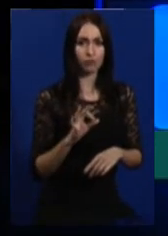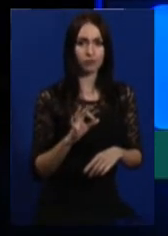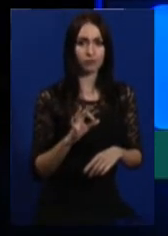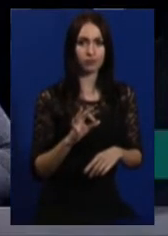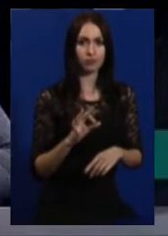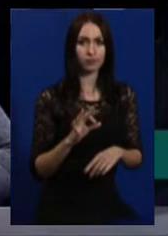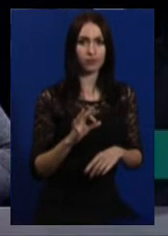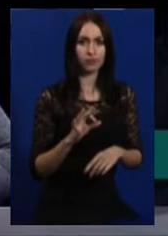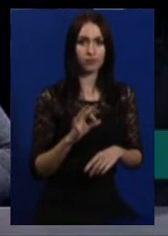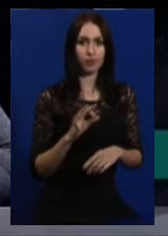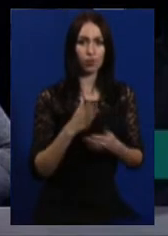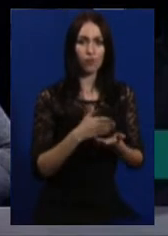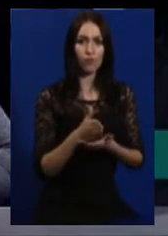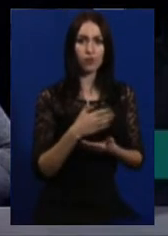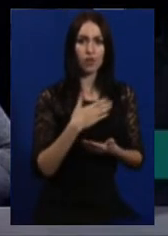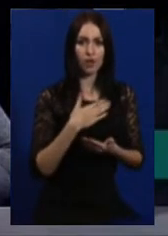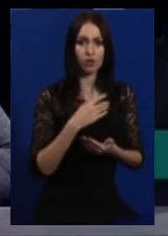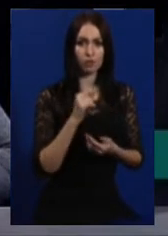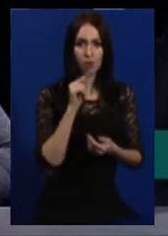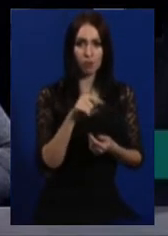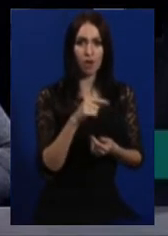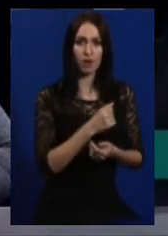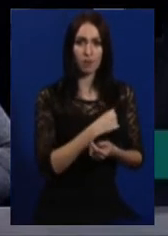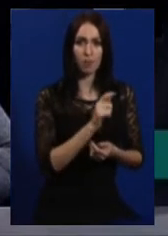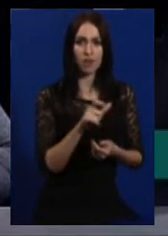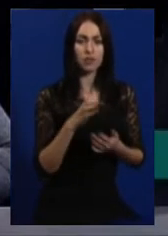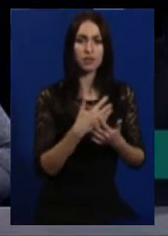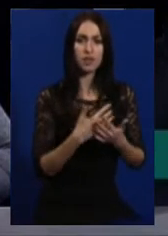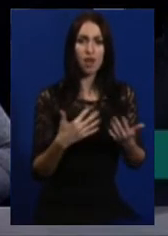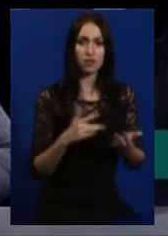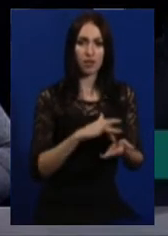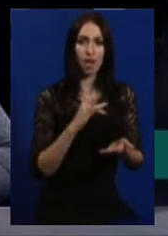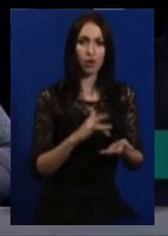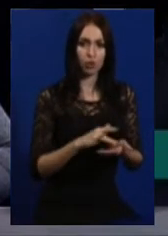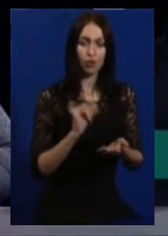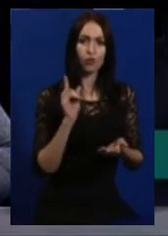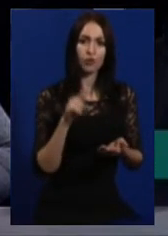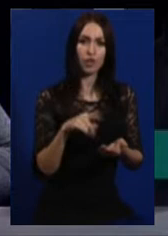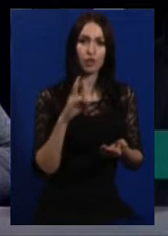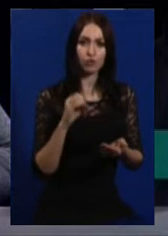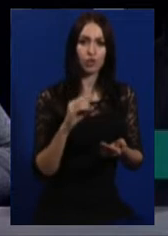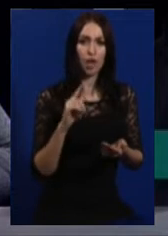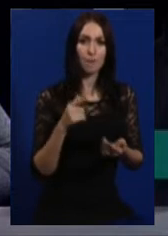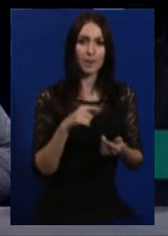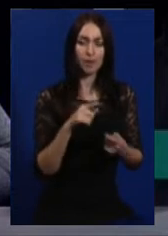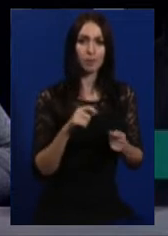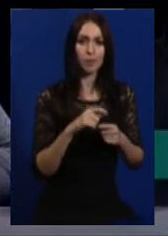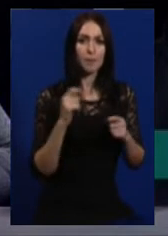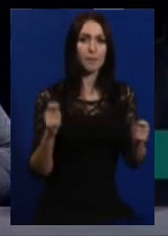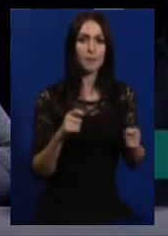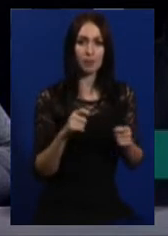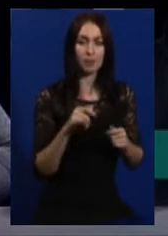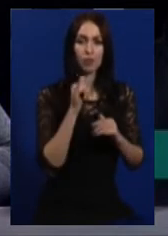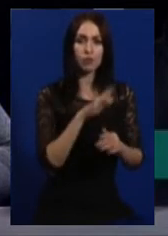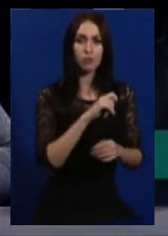фокус наш попали бойцы из разных городов и даже на премьеру они не смогли сюда приехать один из